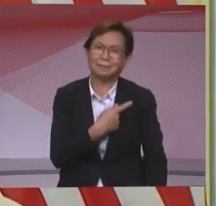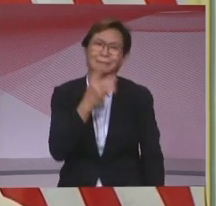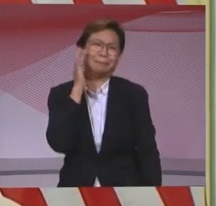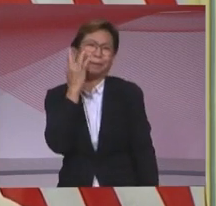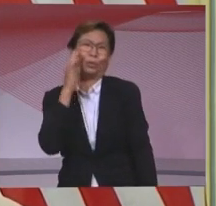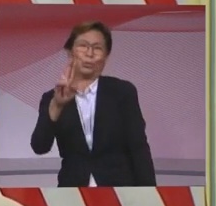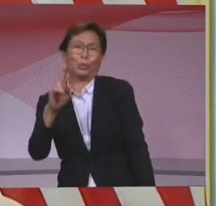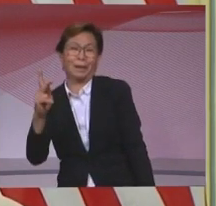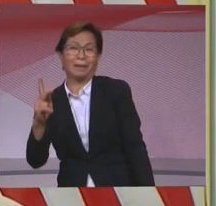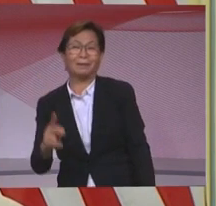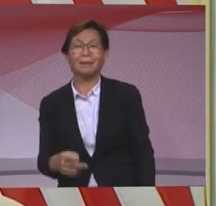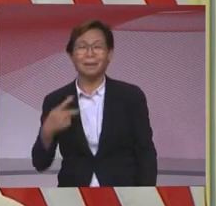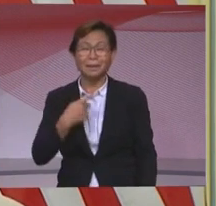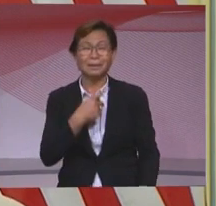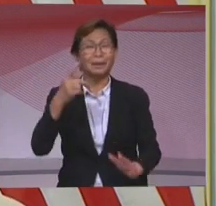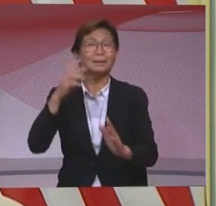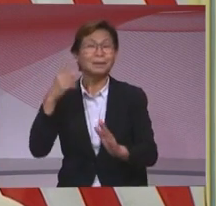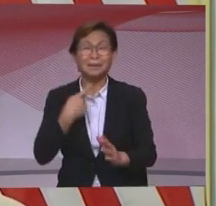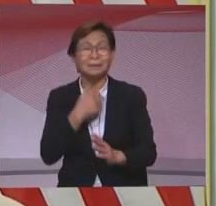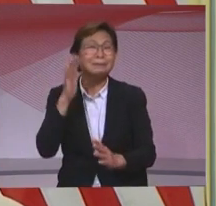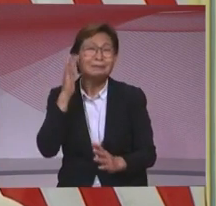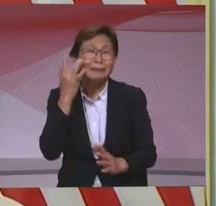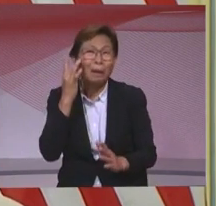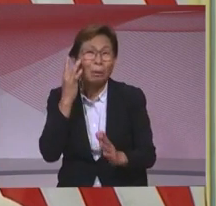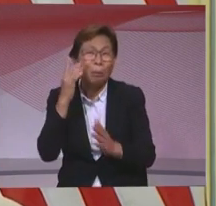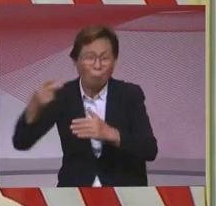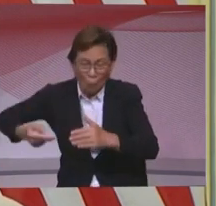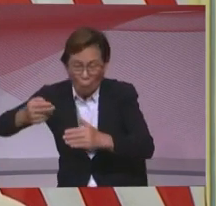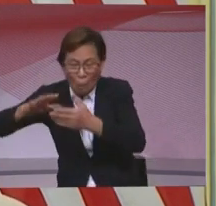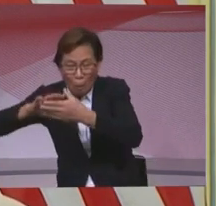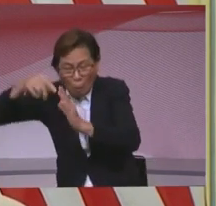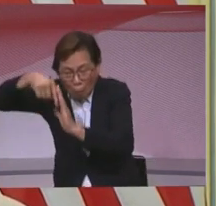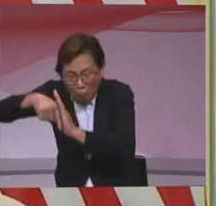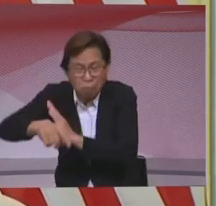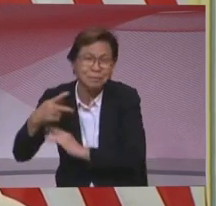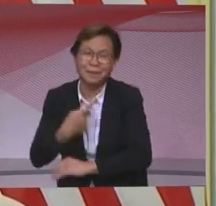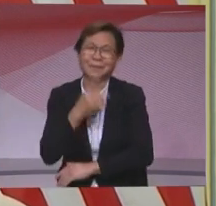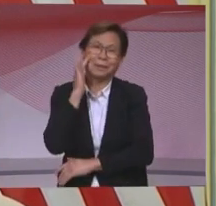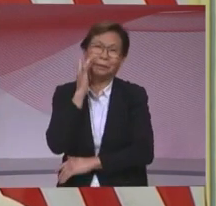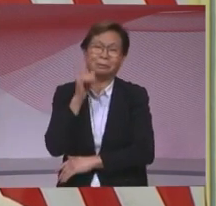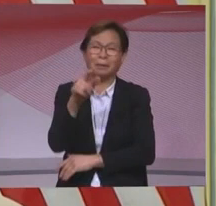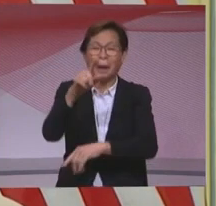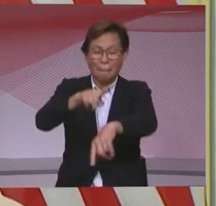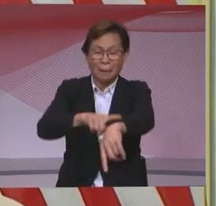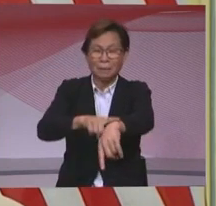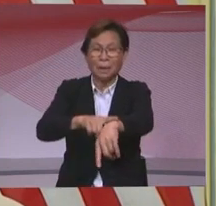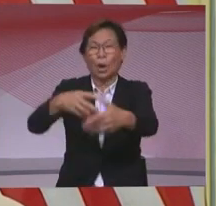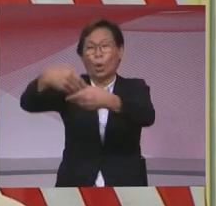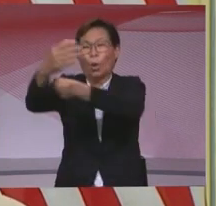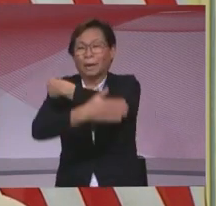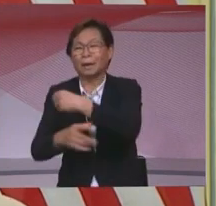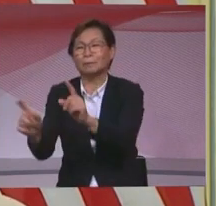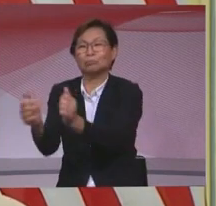Jadi yang pertamanya kita tidak tahu detail. Yang kedua, siapa yang dia bersama sewaktu dia berada di luar